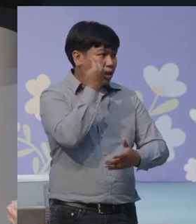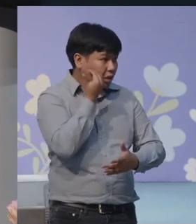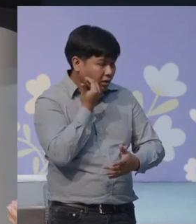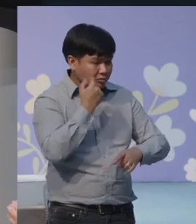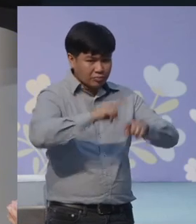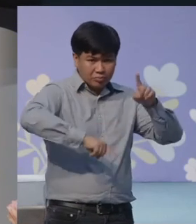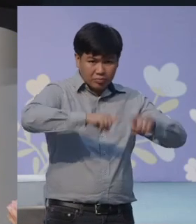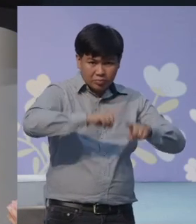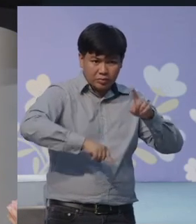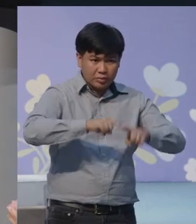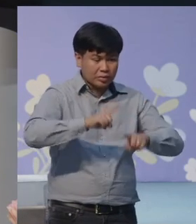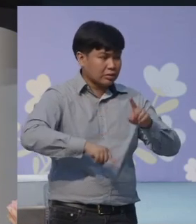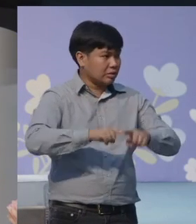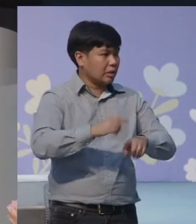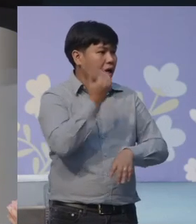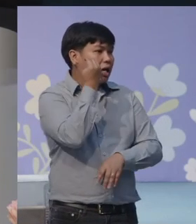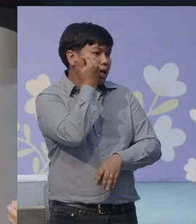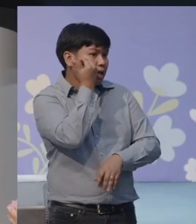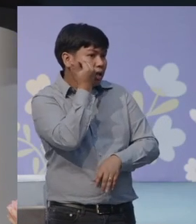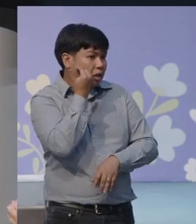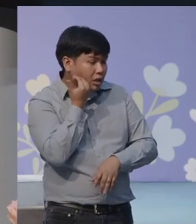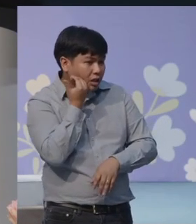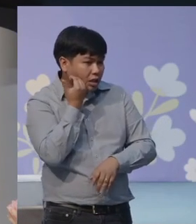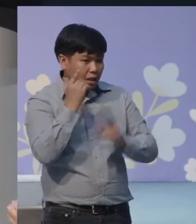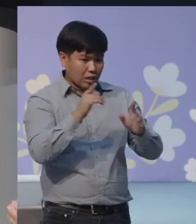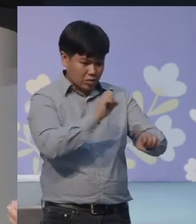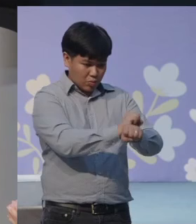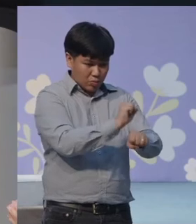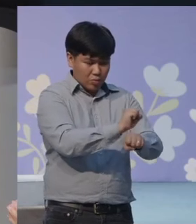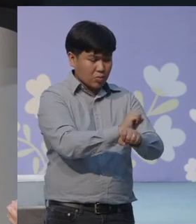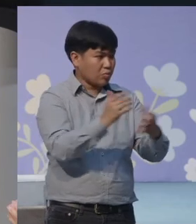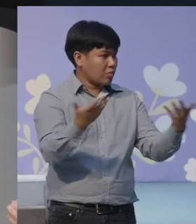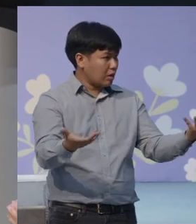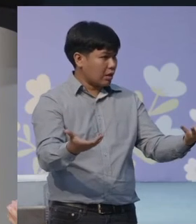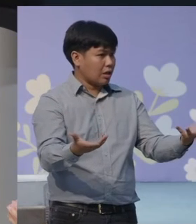kaibigan, hindi ang kulang sa kabuhayan.